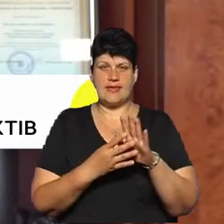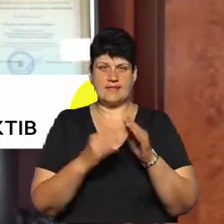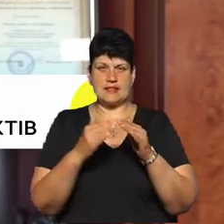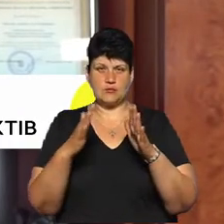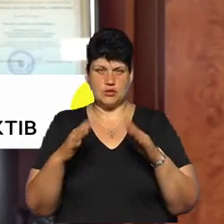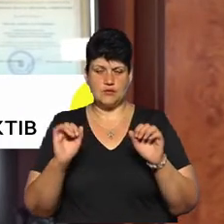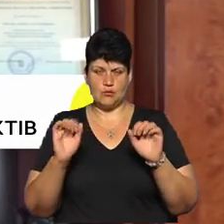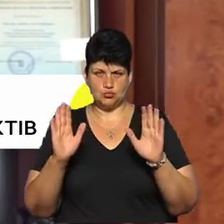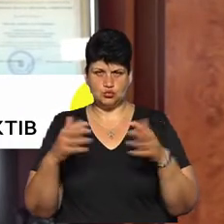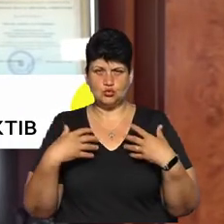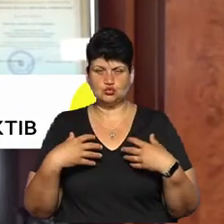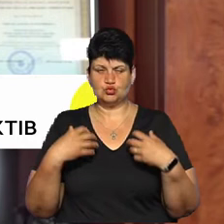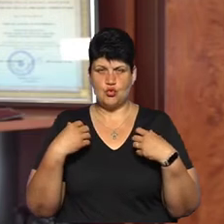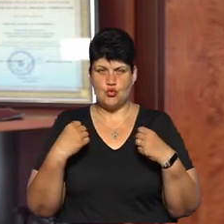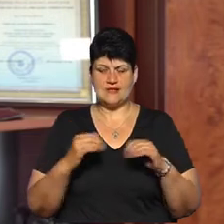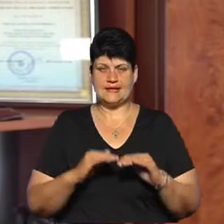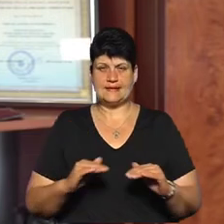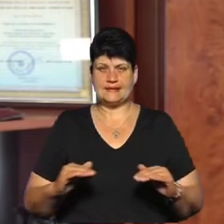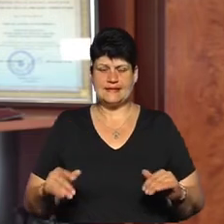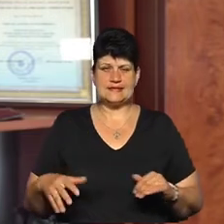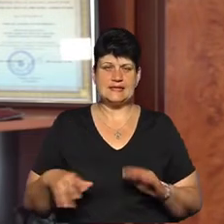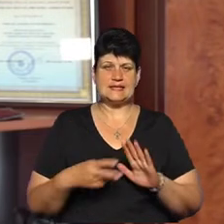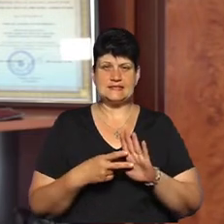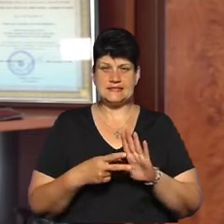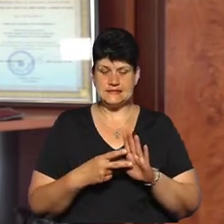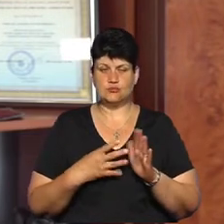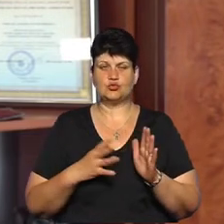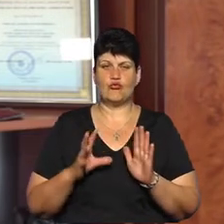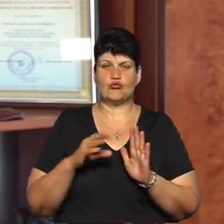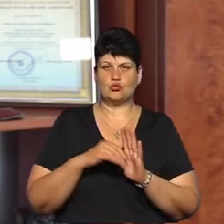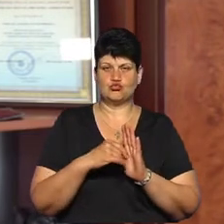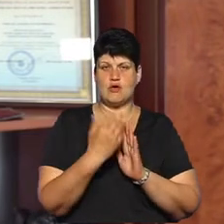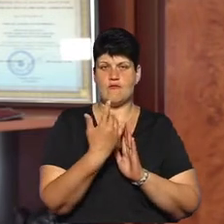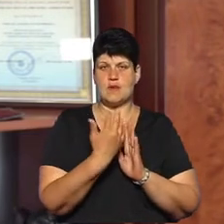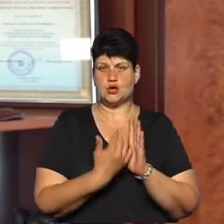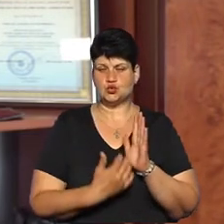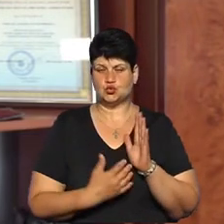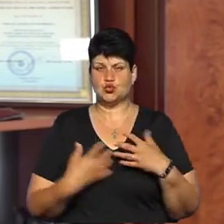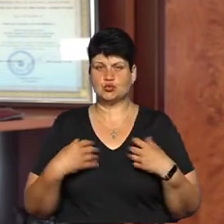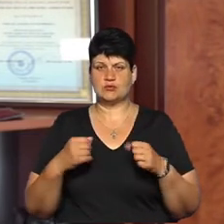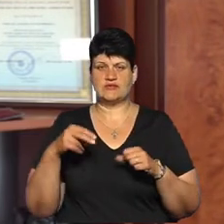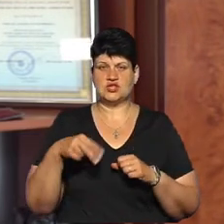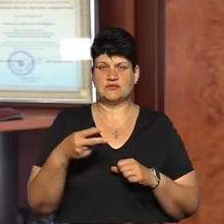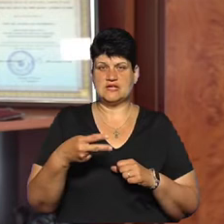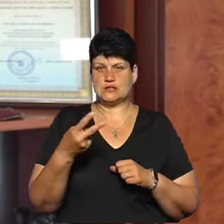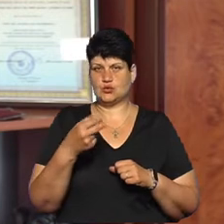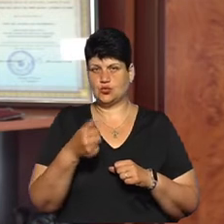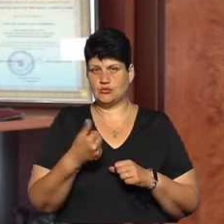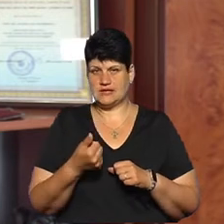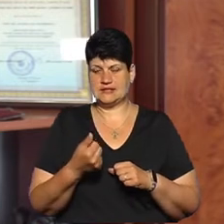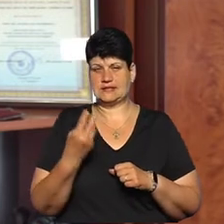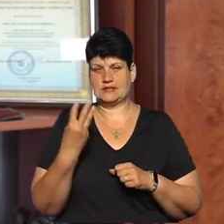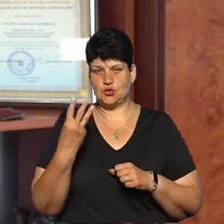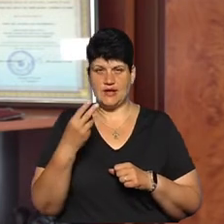оздоровлення та відпочинок дітей. З них 7 таборів було включено у мережу оздоровлення на 2022 рік. З трьома з кращих з